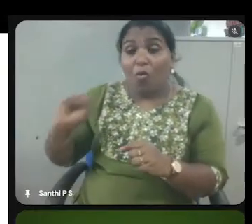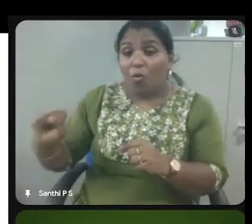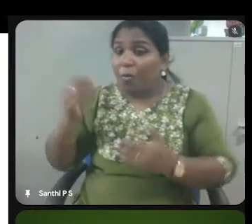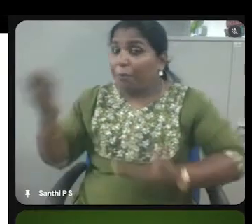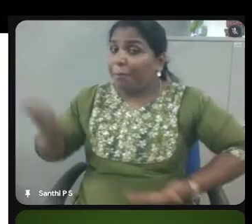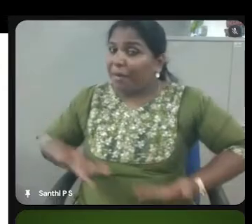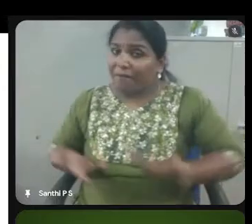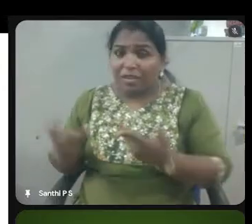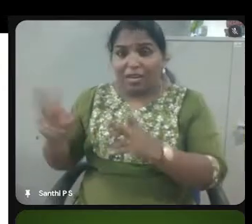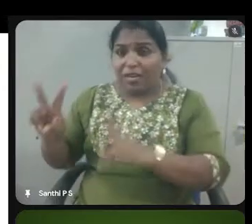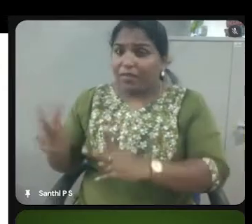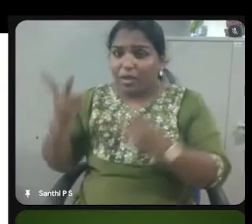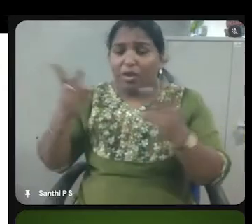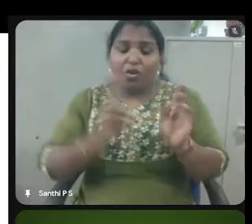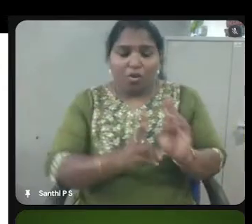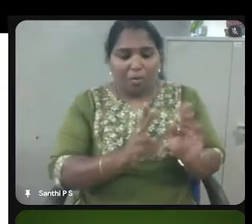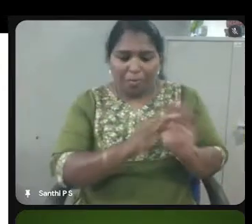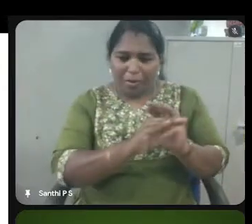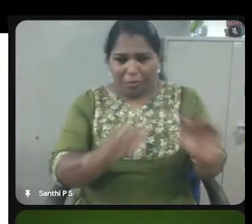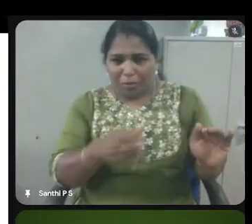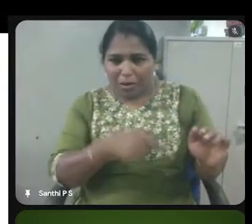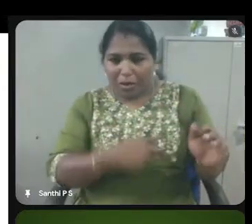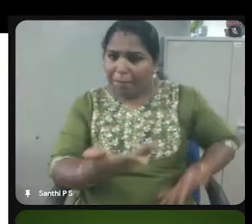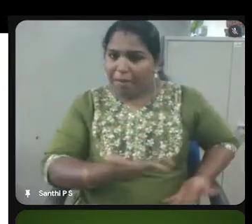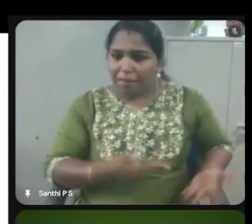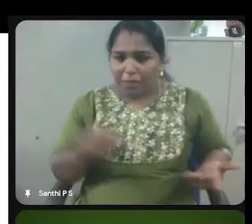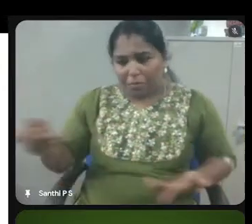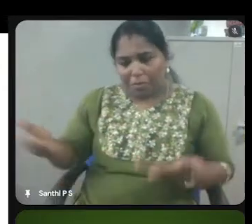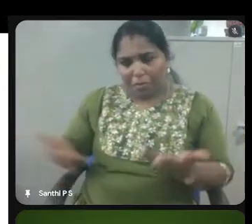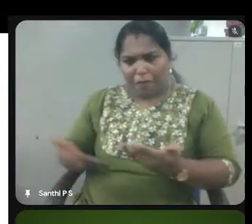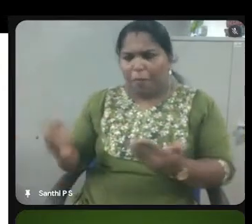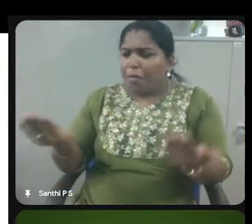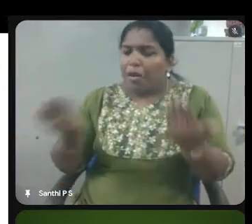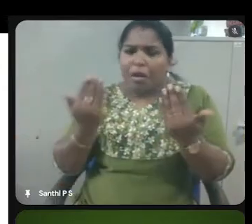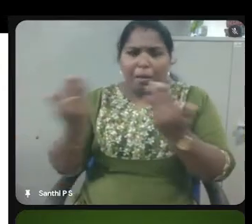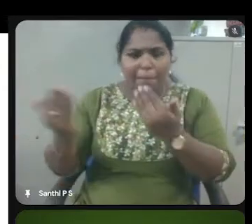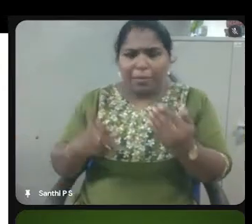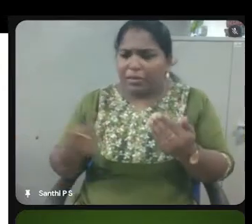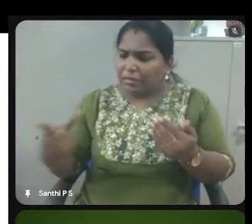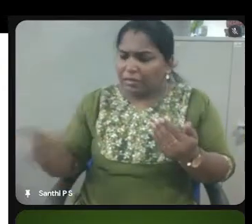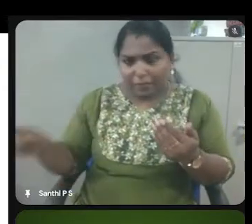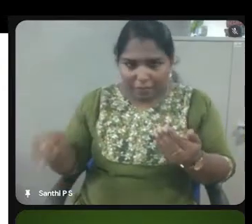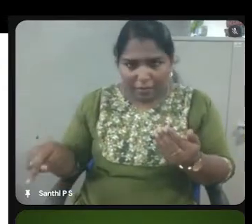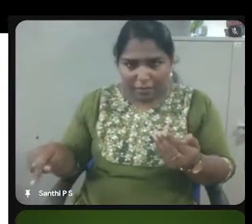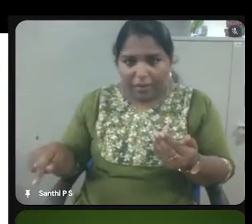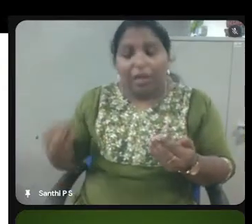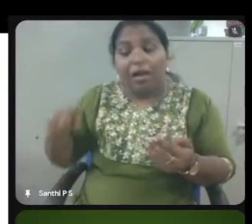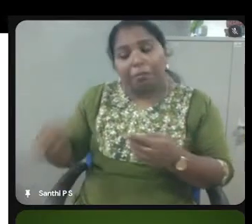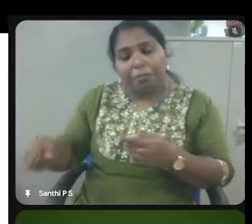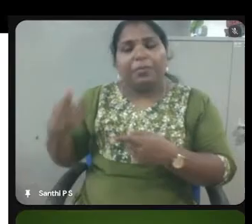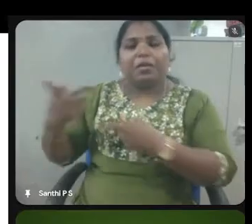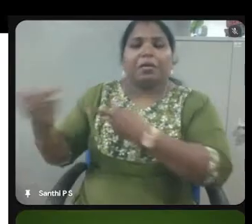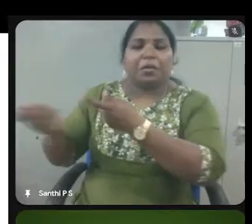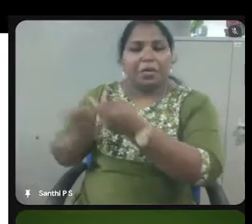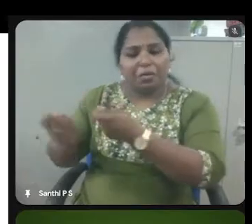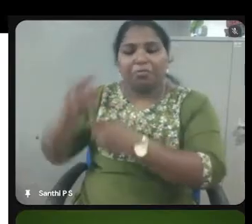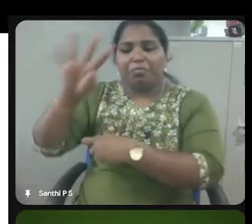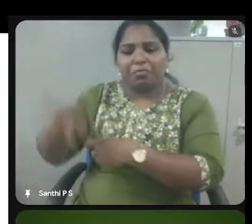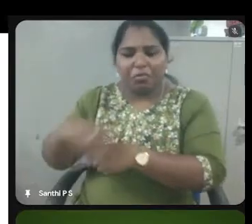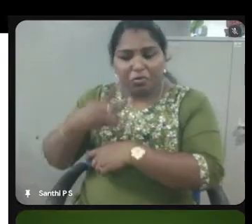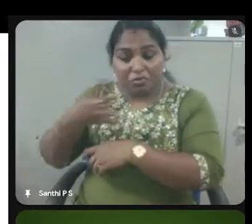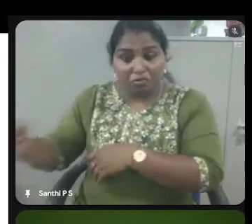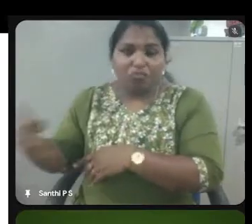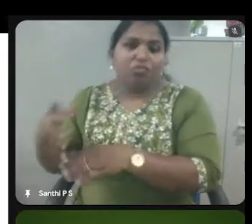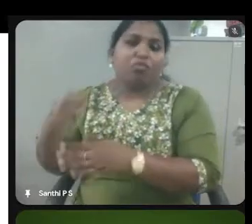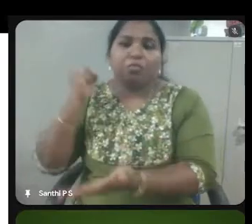ബാക്കി പിള്ളേരെ പോലെ കാര്യങ്ങൾ ചെയ്യാൻ പറ്റുന്നില്ല. അപ്പം ബാക്കി വരെ നമ്മൾ കൺട്രോൾ ചെയ്ത് ഷെഡ്യൂൾ ചെയ്ത് മുന്നോട്ട് പോകുന്നത് പോലെ